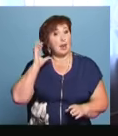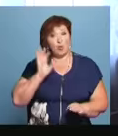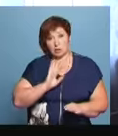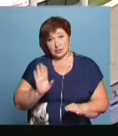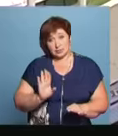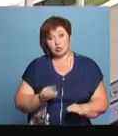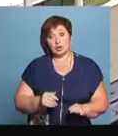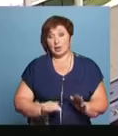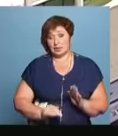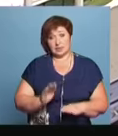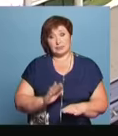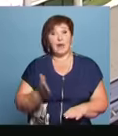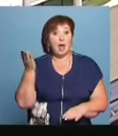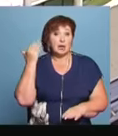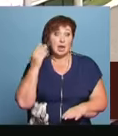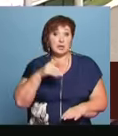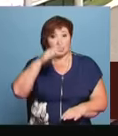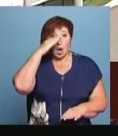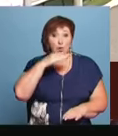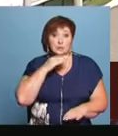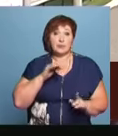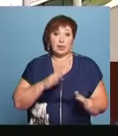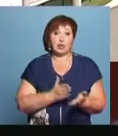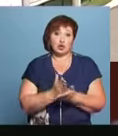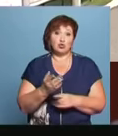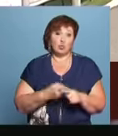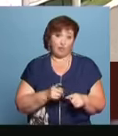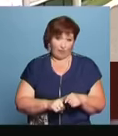уже с детства. Когда-то отец проходил службу в этой системе